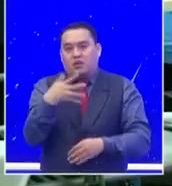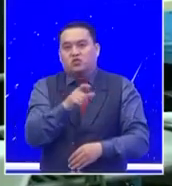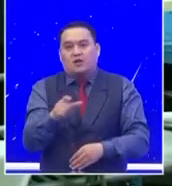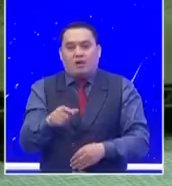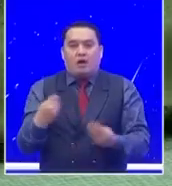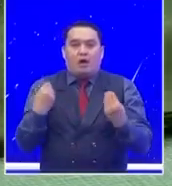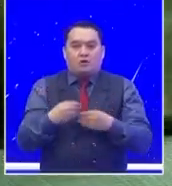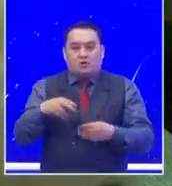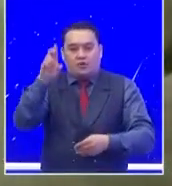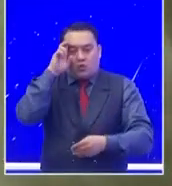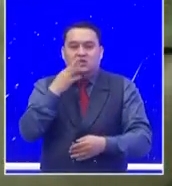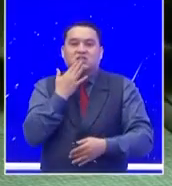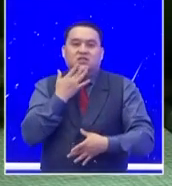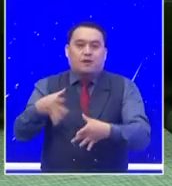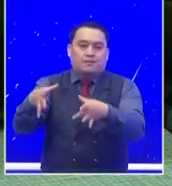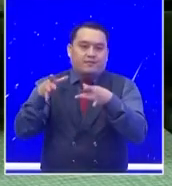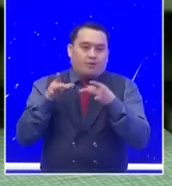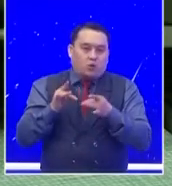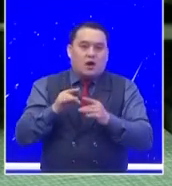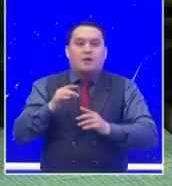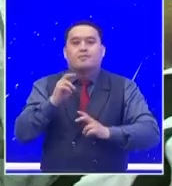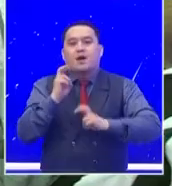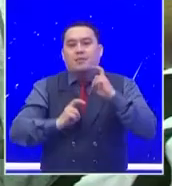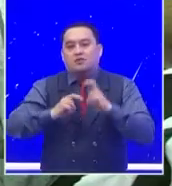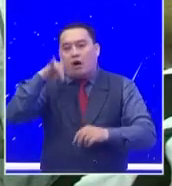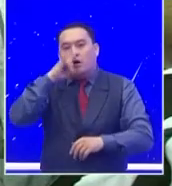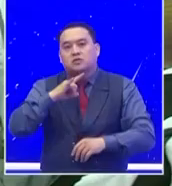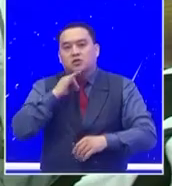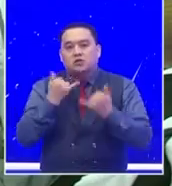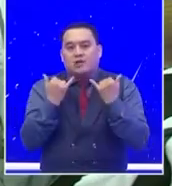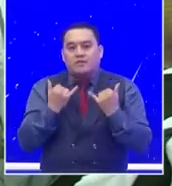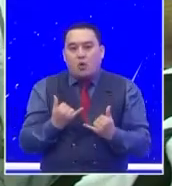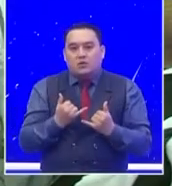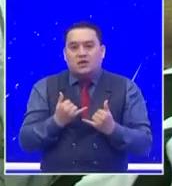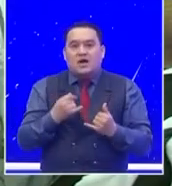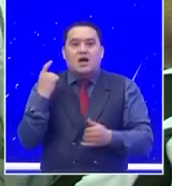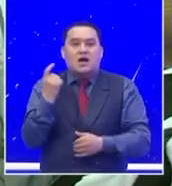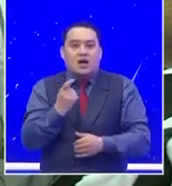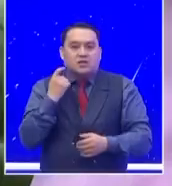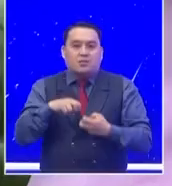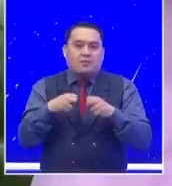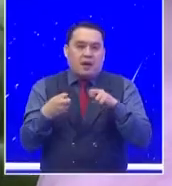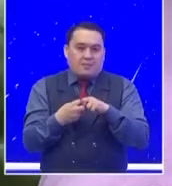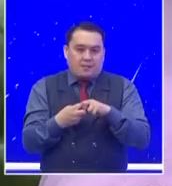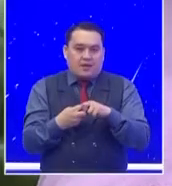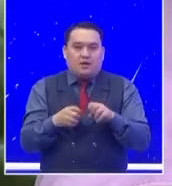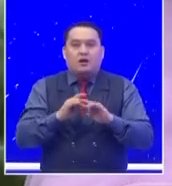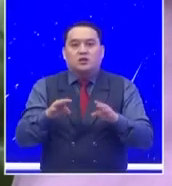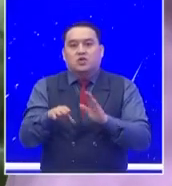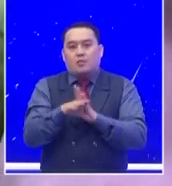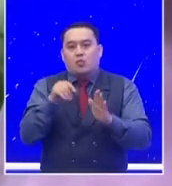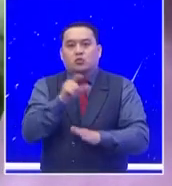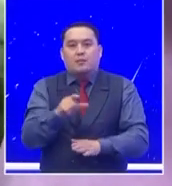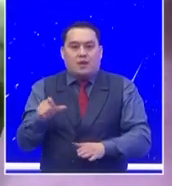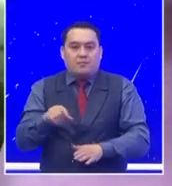одевают за счет импорта легкая промышленность казахстана на сегодняшний день это макро экономическая проблема так считает